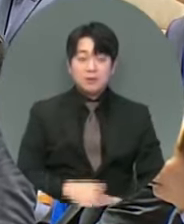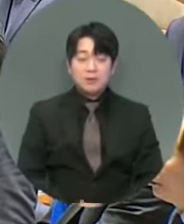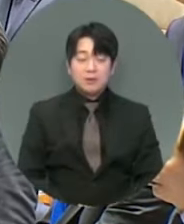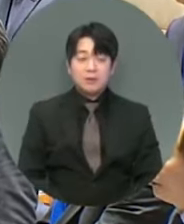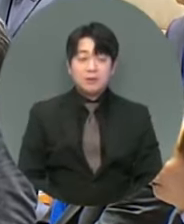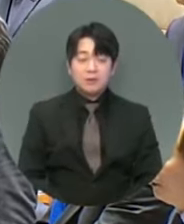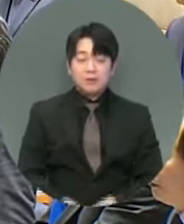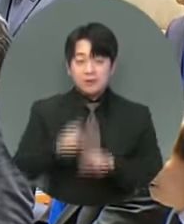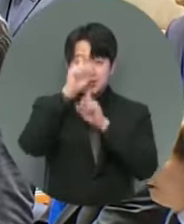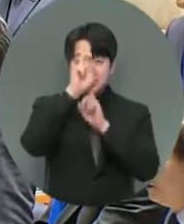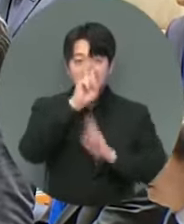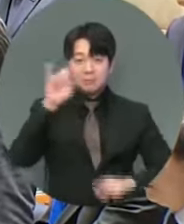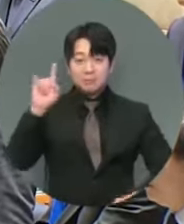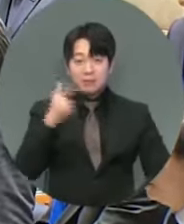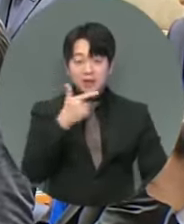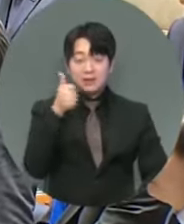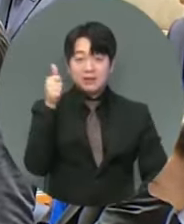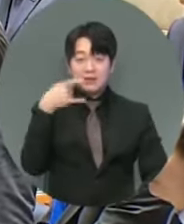이만희 의원,